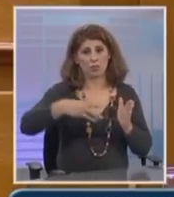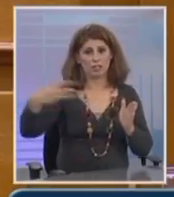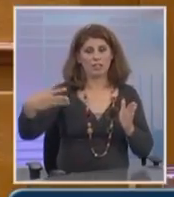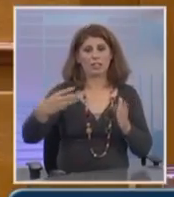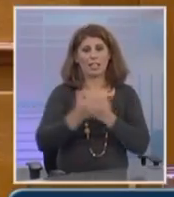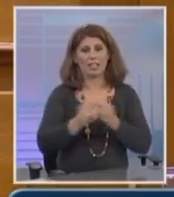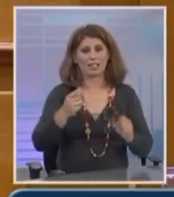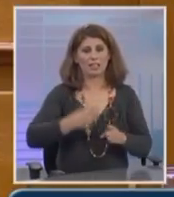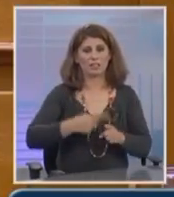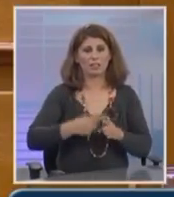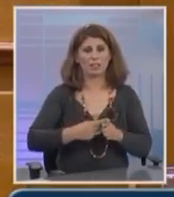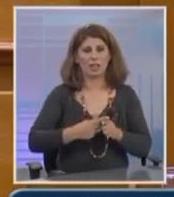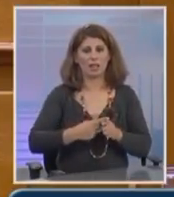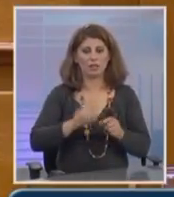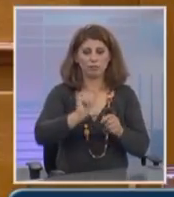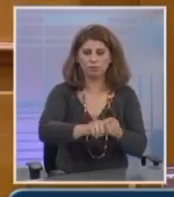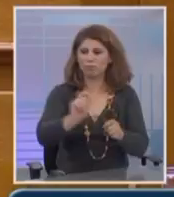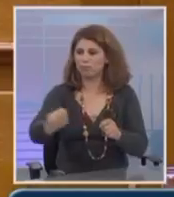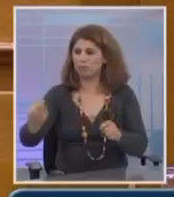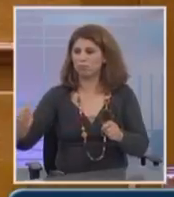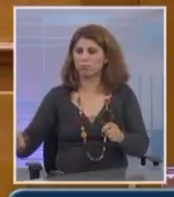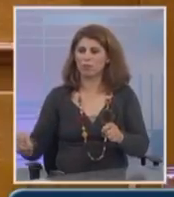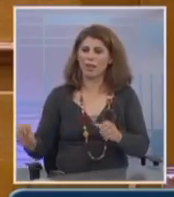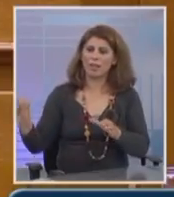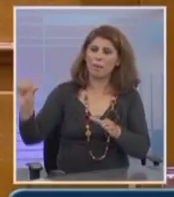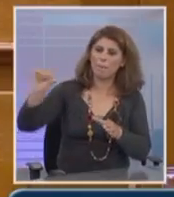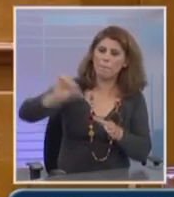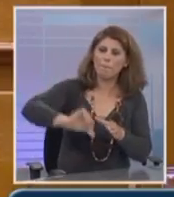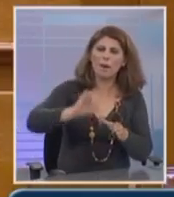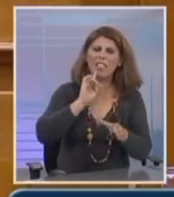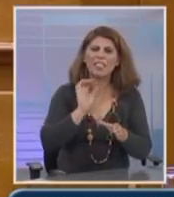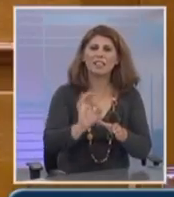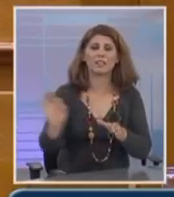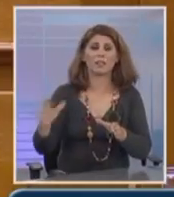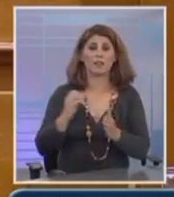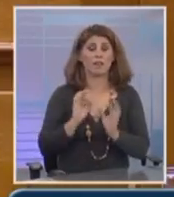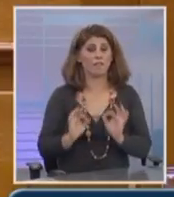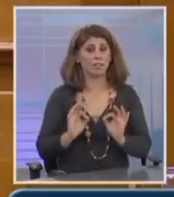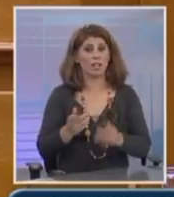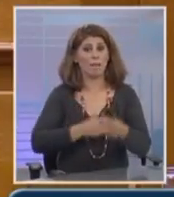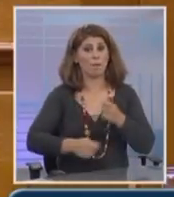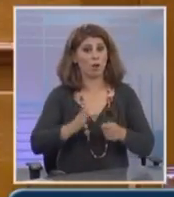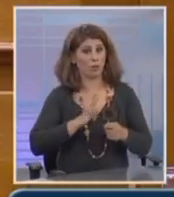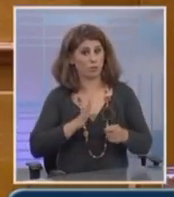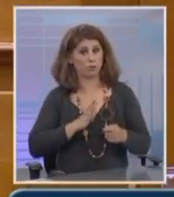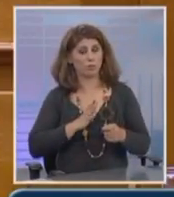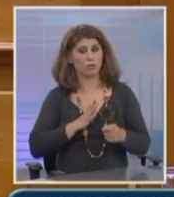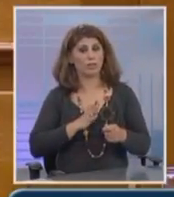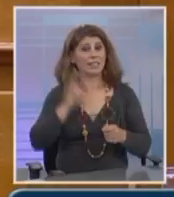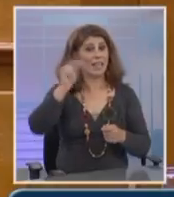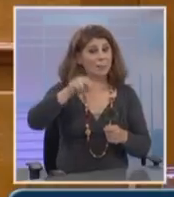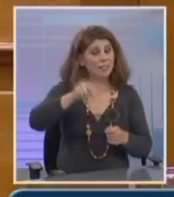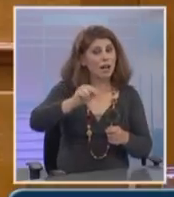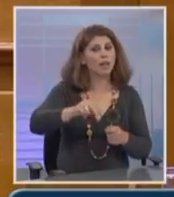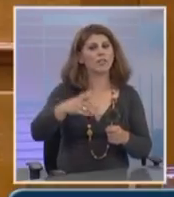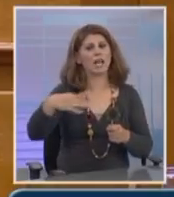έσπηραν και πότισε την κοινωνία με το δηλητήριό του, και βέβαια το εμπόριο του ανθρωπισμού και ο σφετερισμός